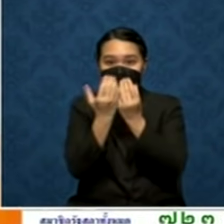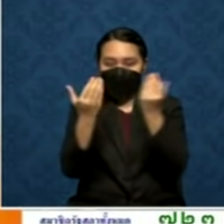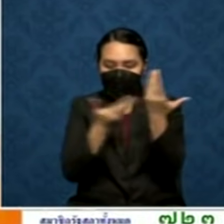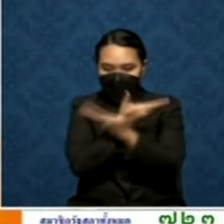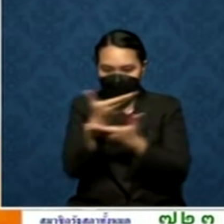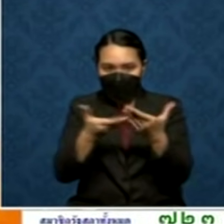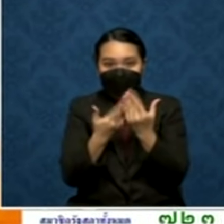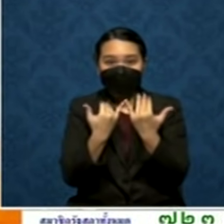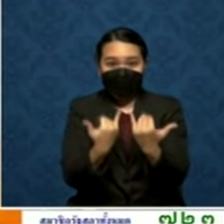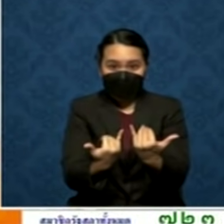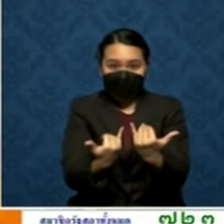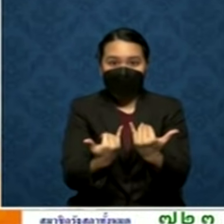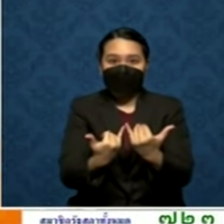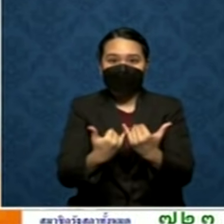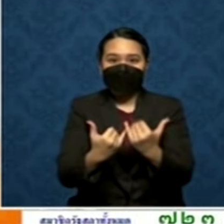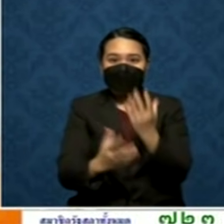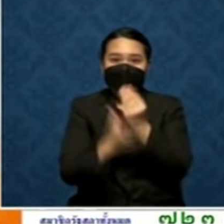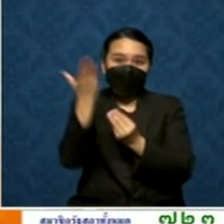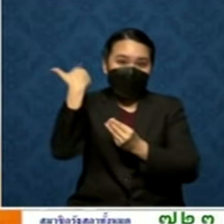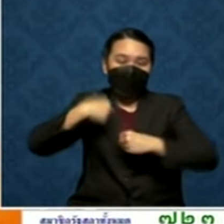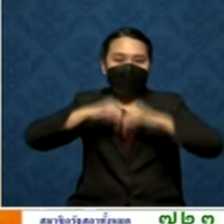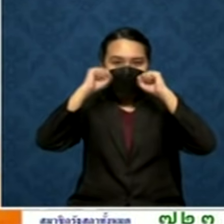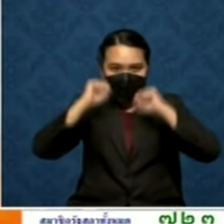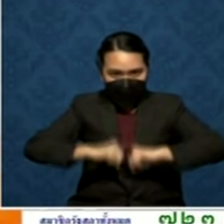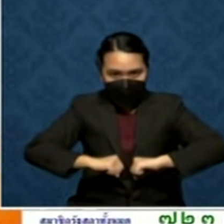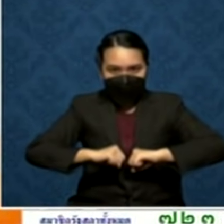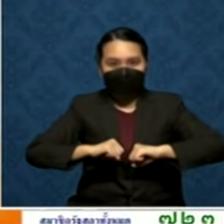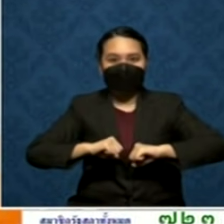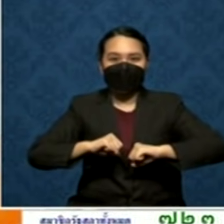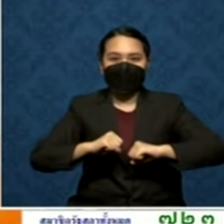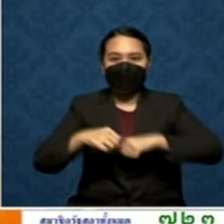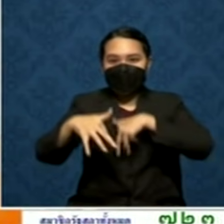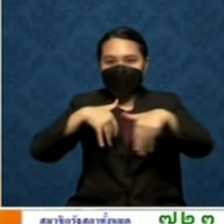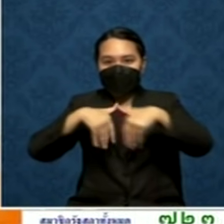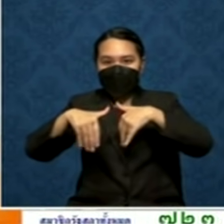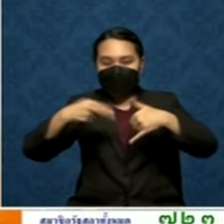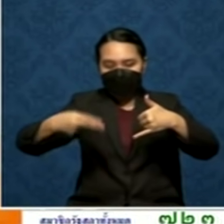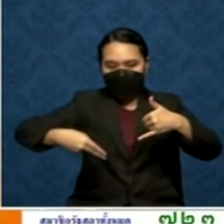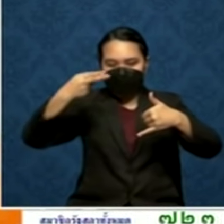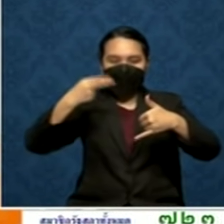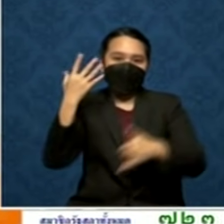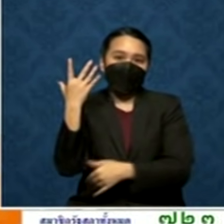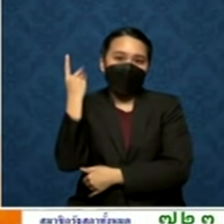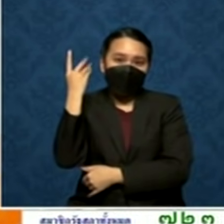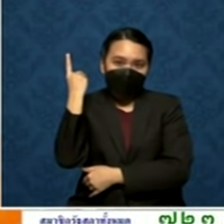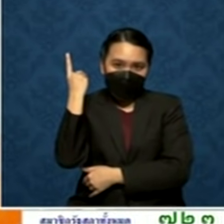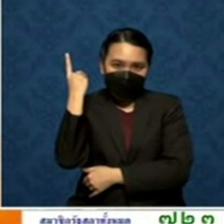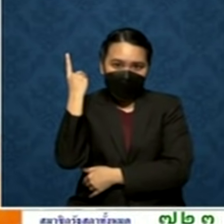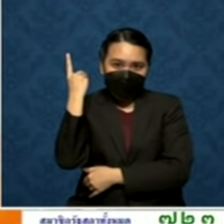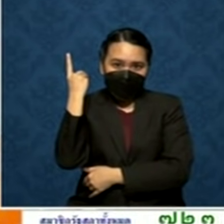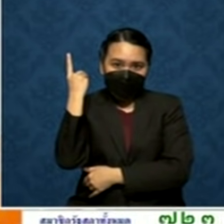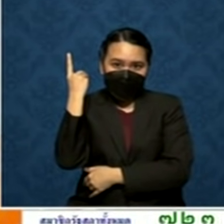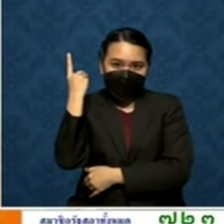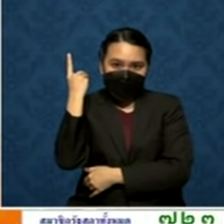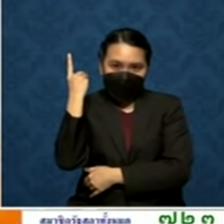นี้ไม่ว่าจะเป็นคำตัดสินเมื่ออาทิตย์ที่แล้วไม่ว่าจะเป็นเหตุการณ์ที่ประชาชนโดนกระสุนจริงๆเมื่อวานไม่ว่าจะเป็น